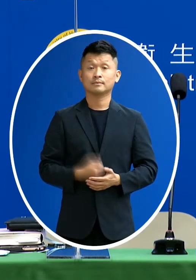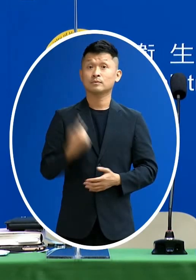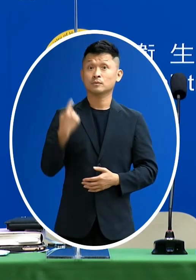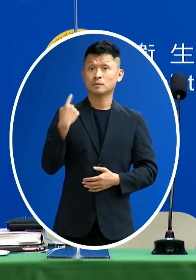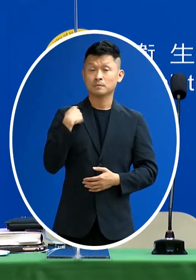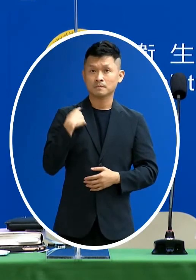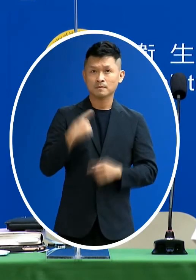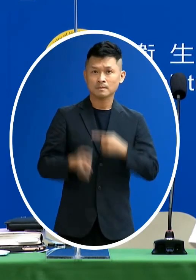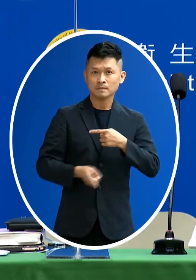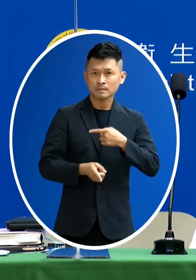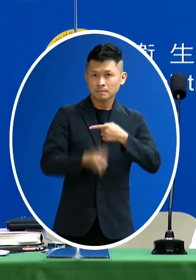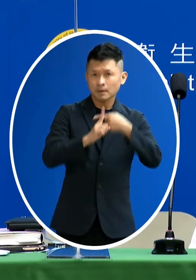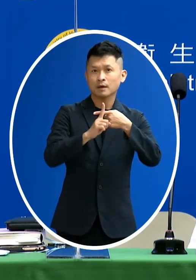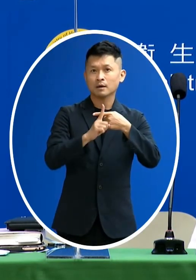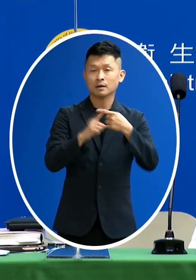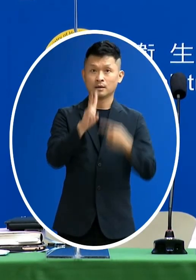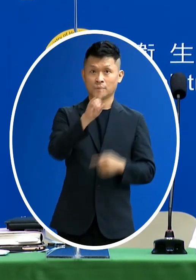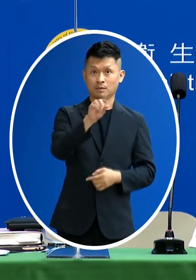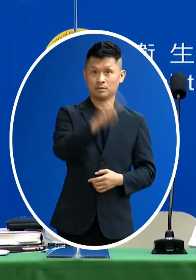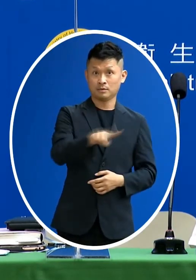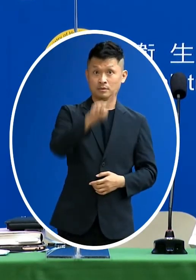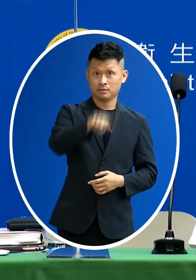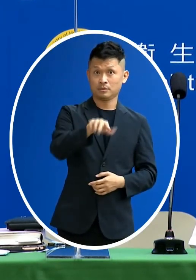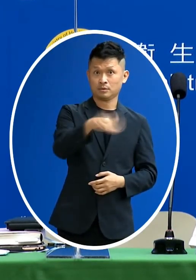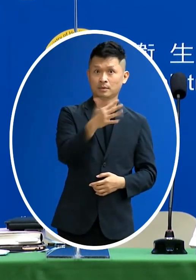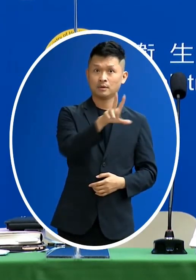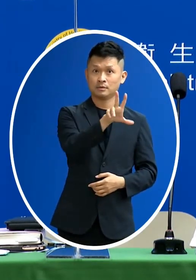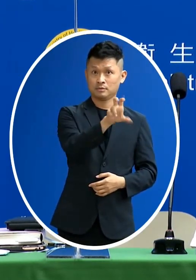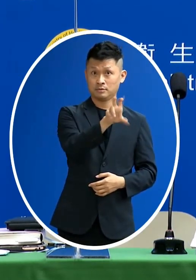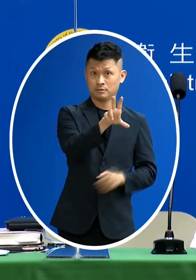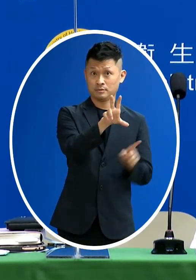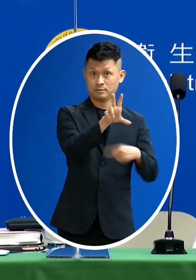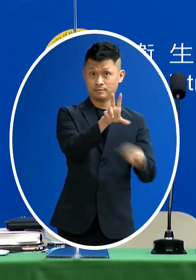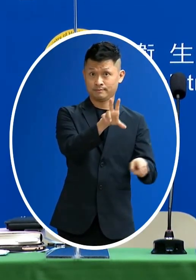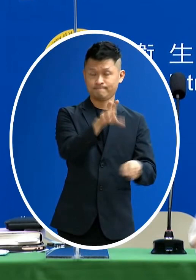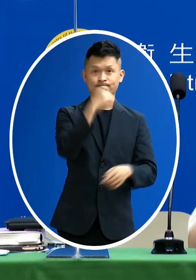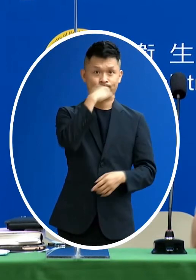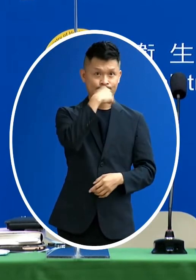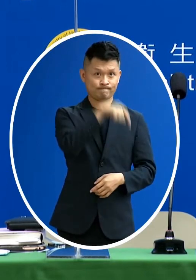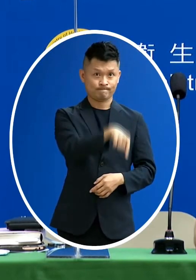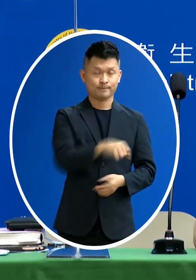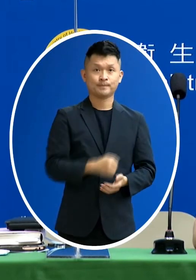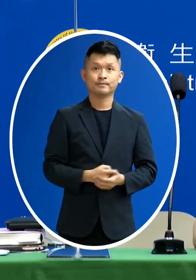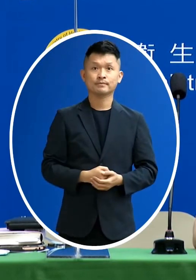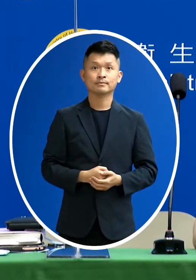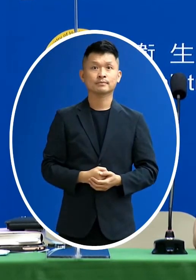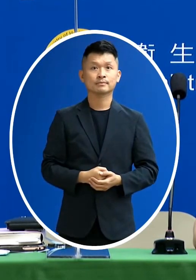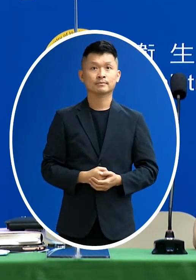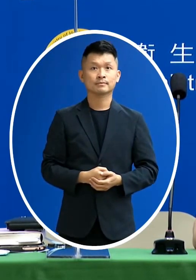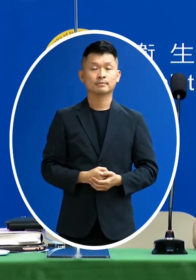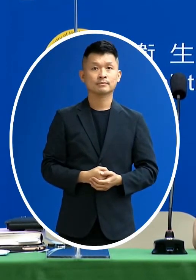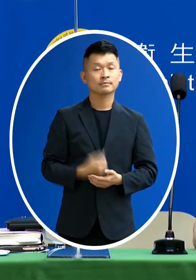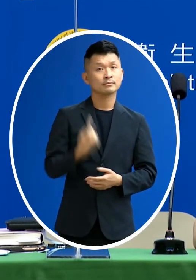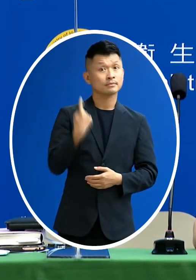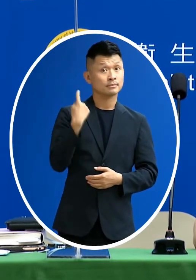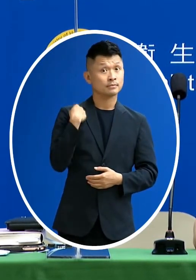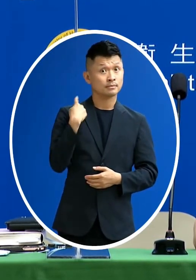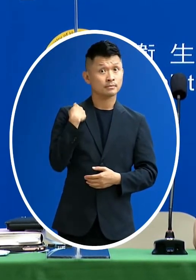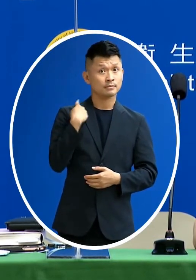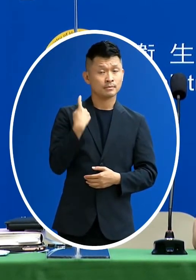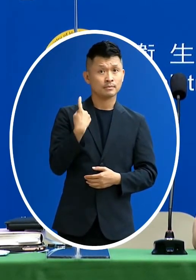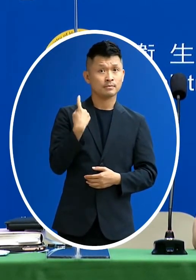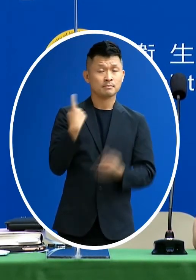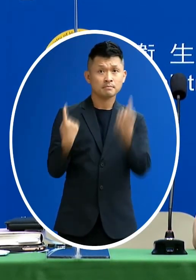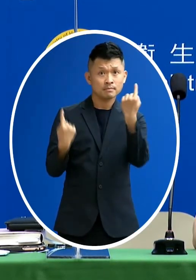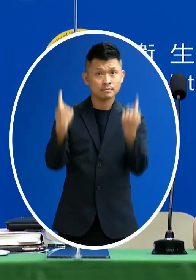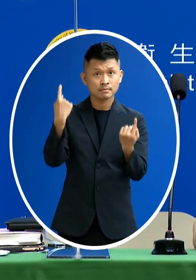我们昨天总共新确诊了21577位本土的病例，那跟昨天在之前